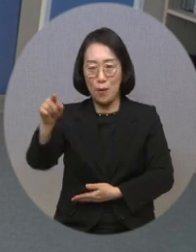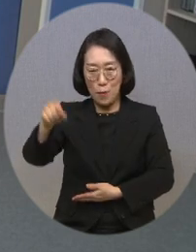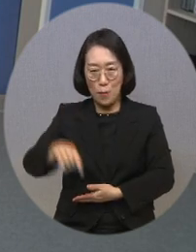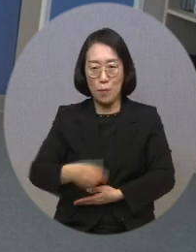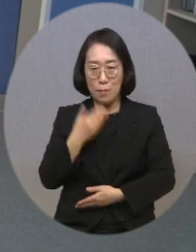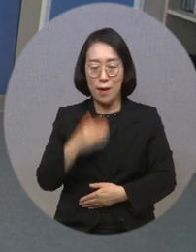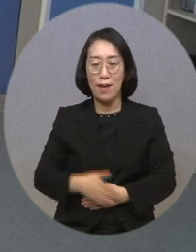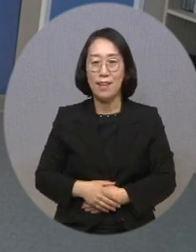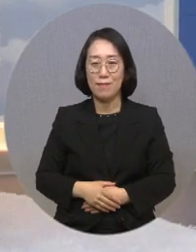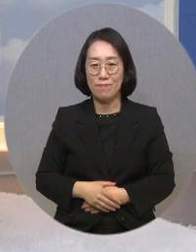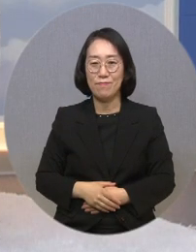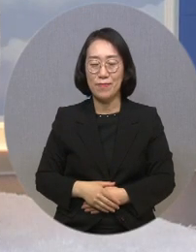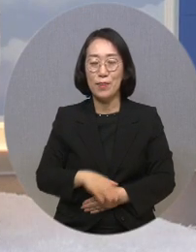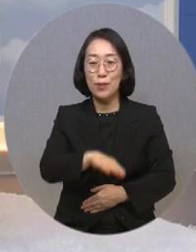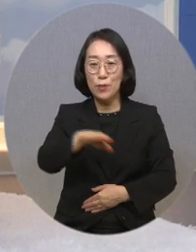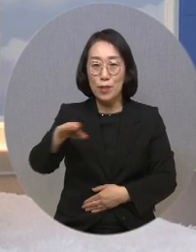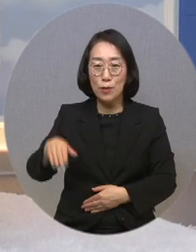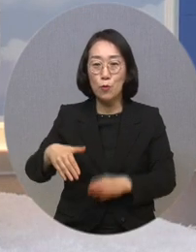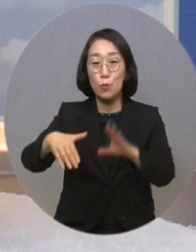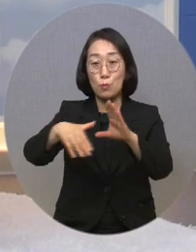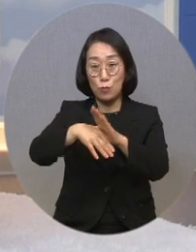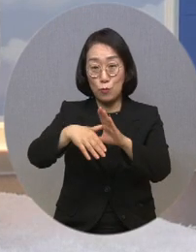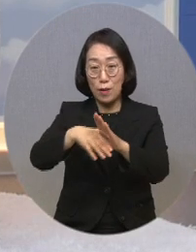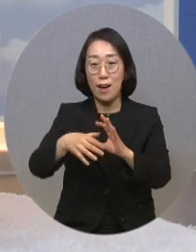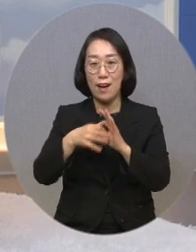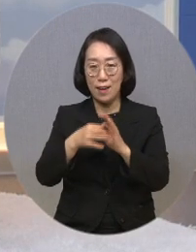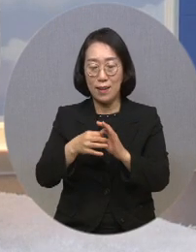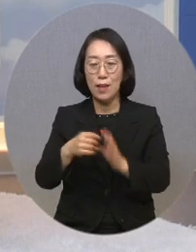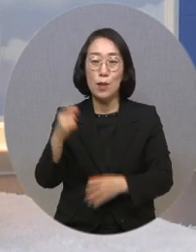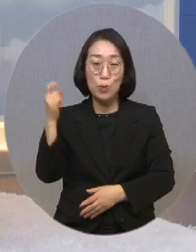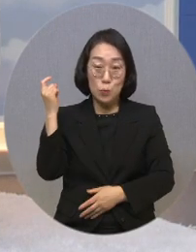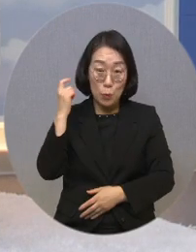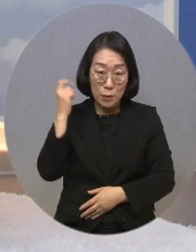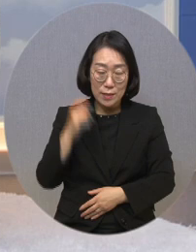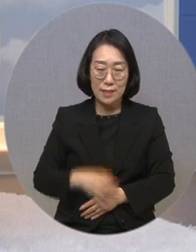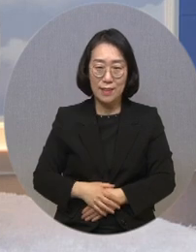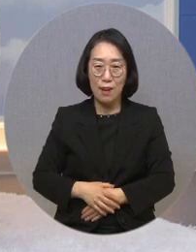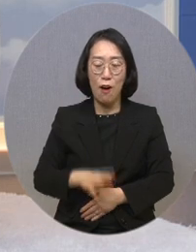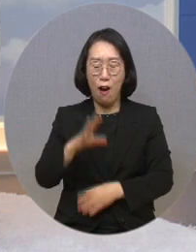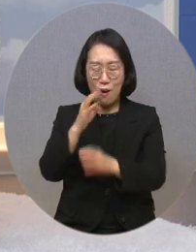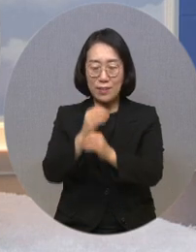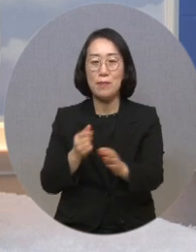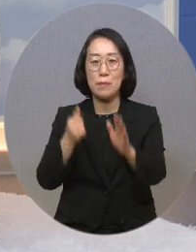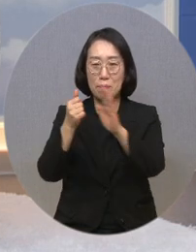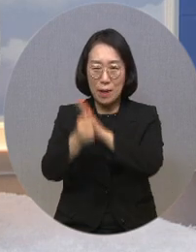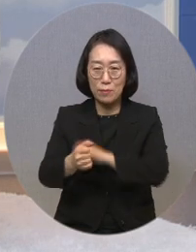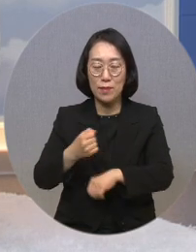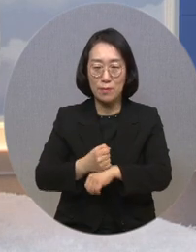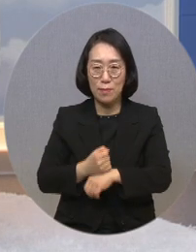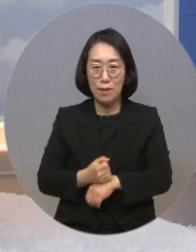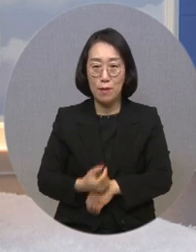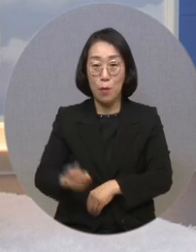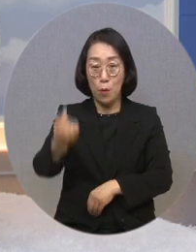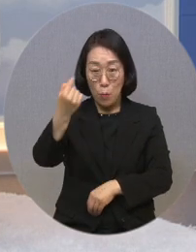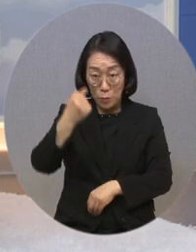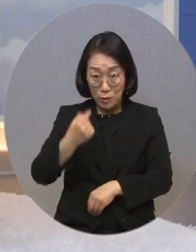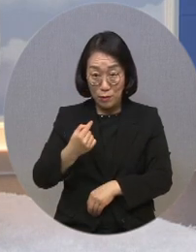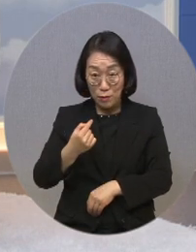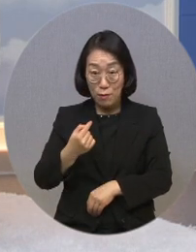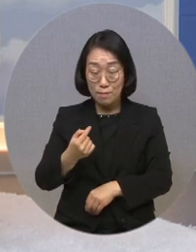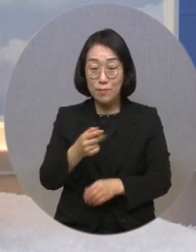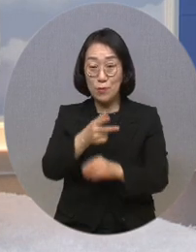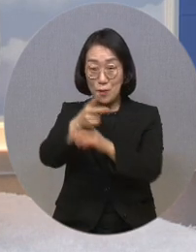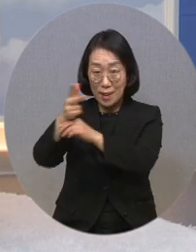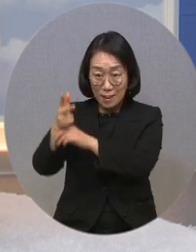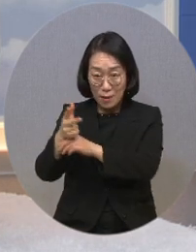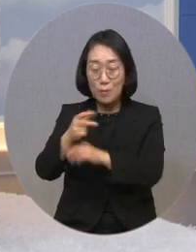복지TV에서도 문화가수식이라는 프로그램이 있거든요. 아, 네. 예. 그래서 저희가 한번 방문하도록 하겠습니다. 거기 오셔가지고 한번 네. 촬영도 하시고 하면